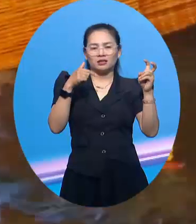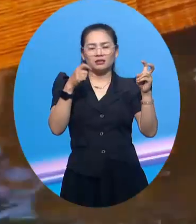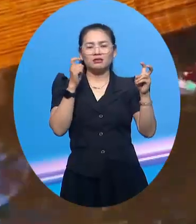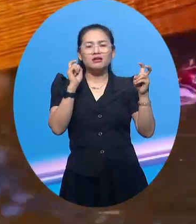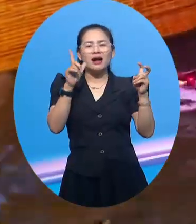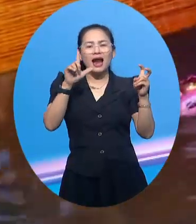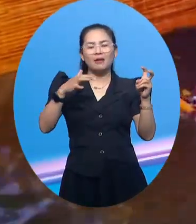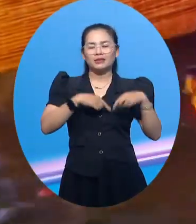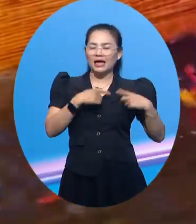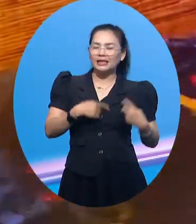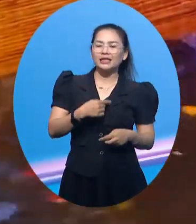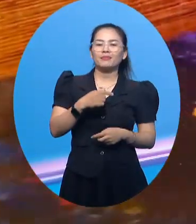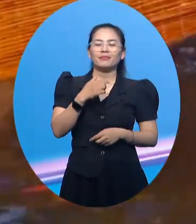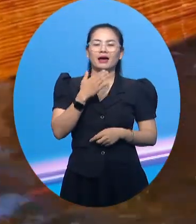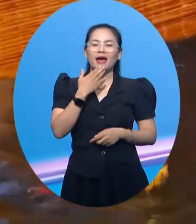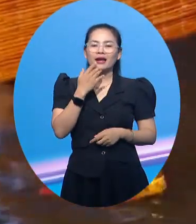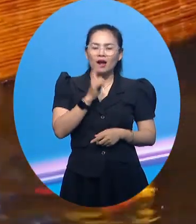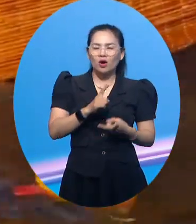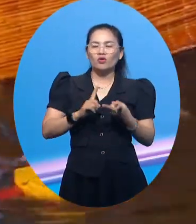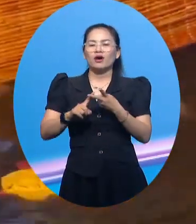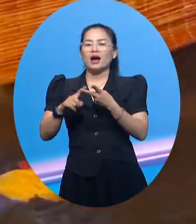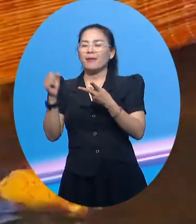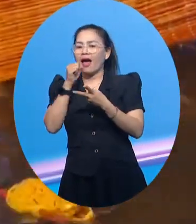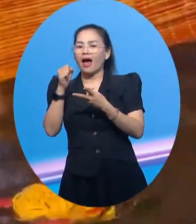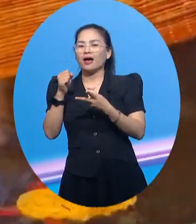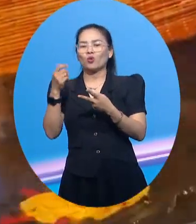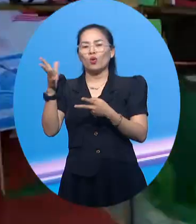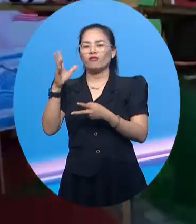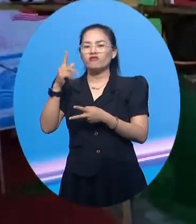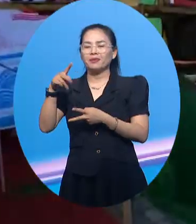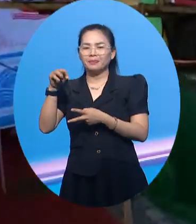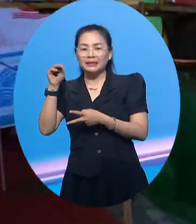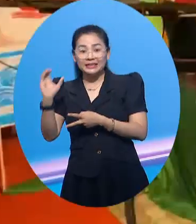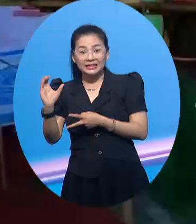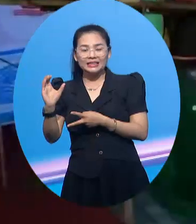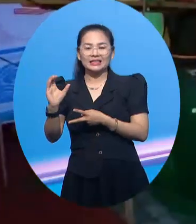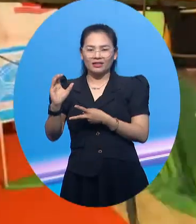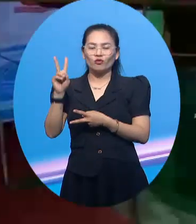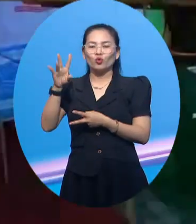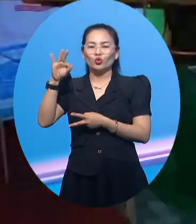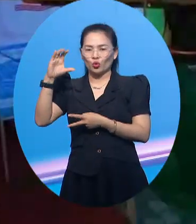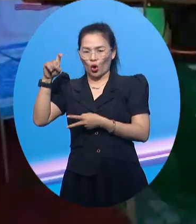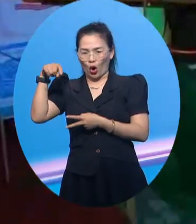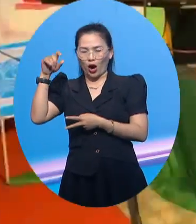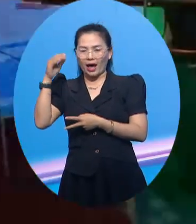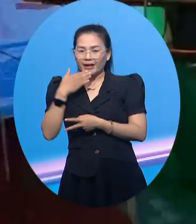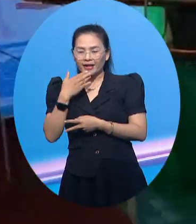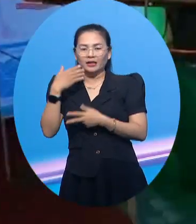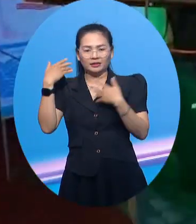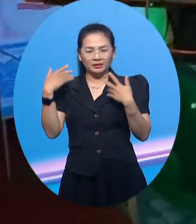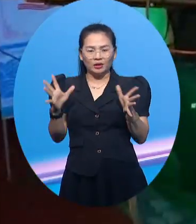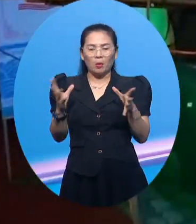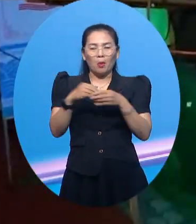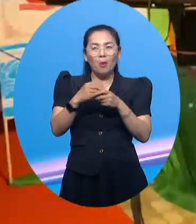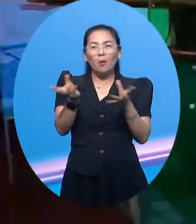anh đau và Vũ trụ có anh. Đêm hội không đơn thuần là những vở múa rối quen thuộc mà còn có sự xuất hiện của hai nhân vật đại diện cho giới